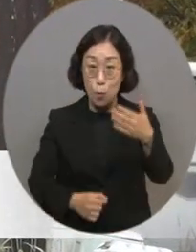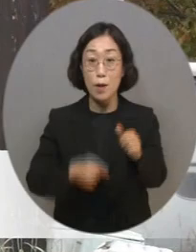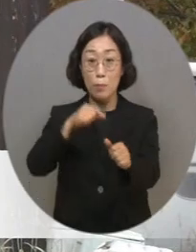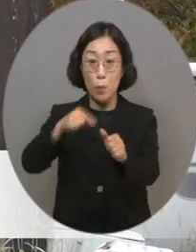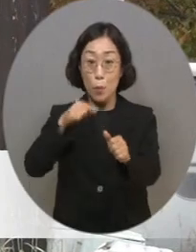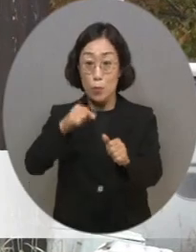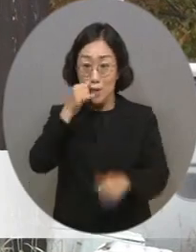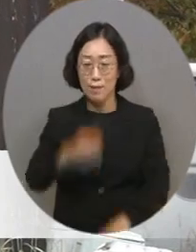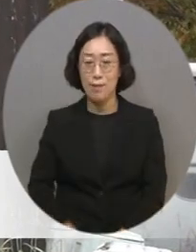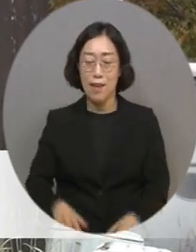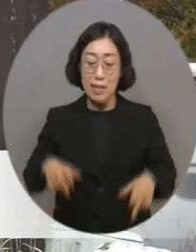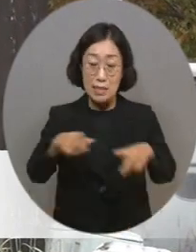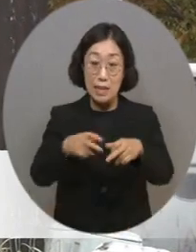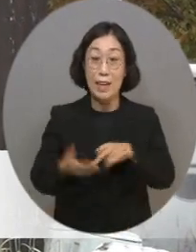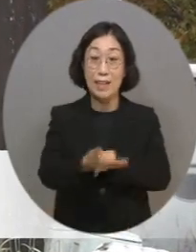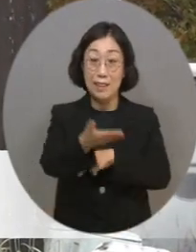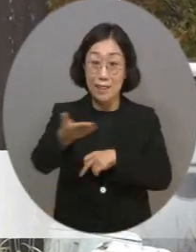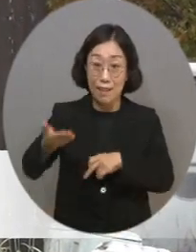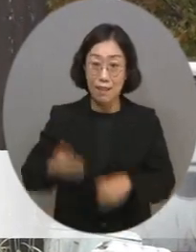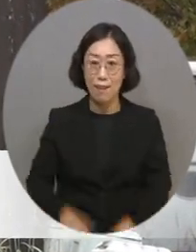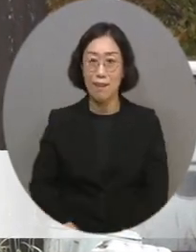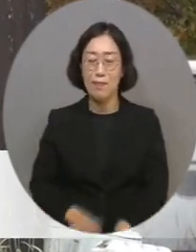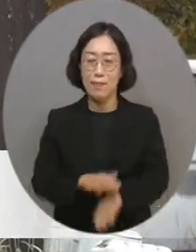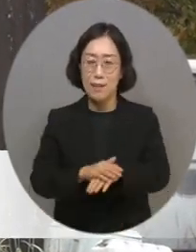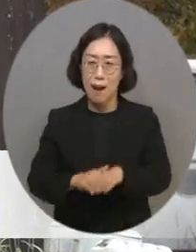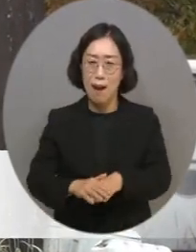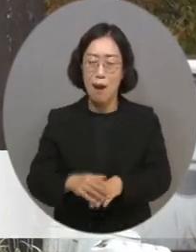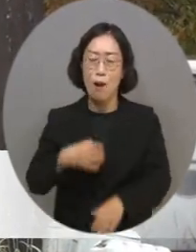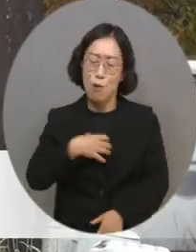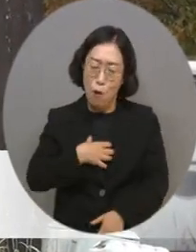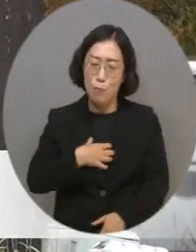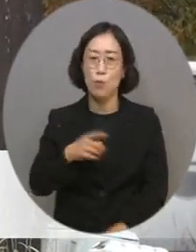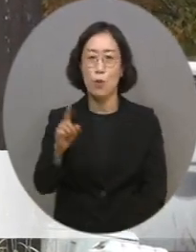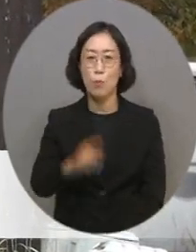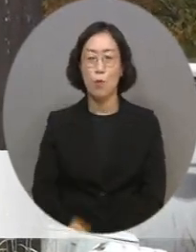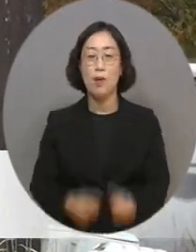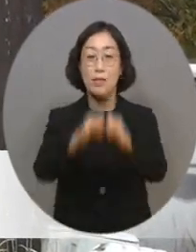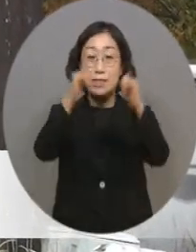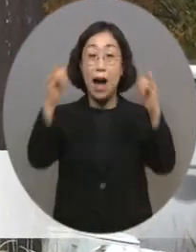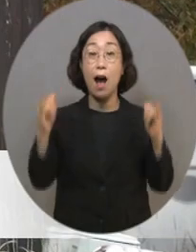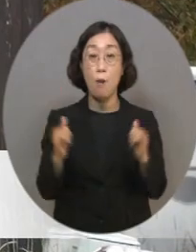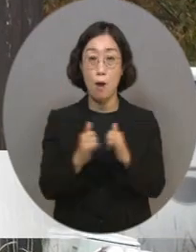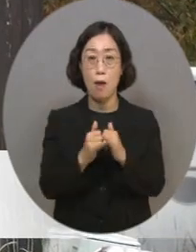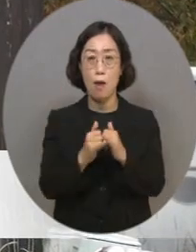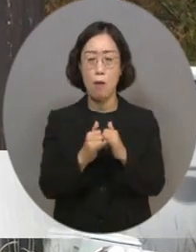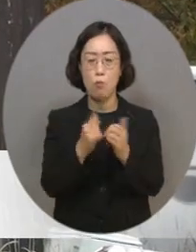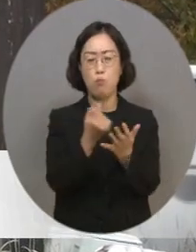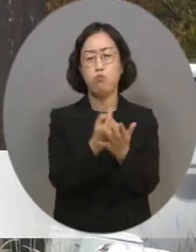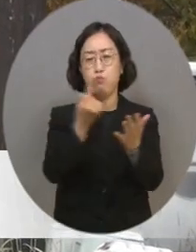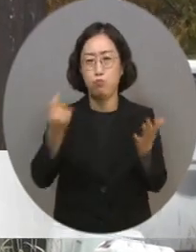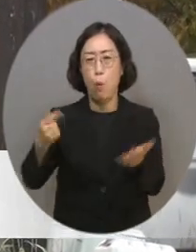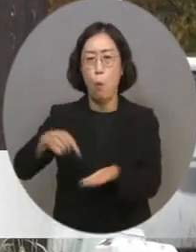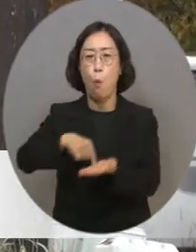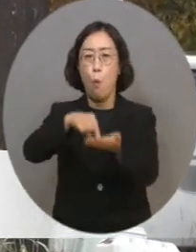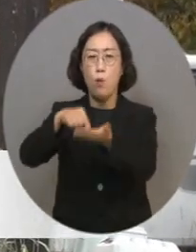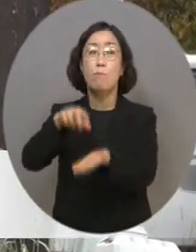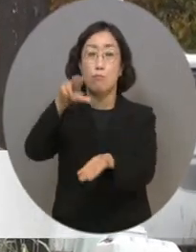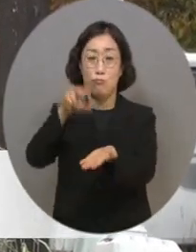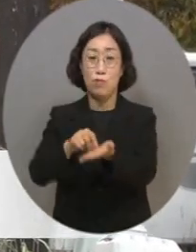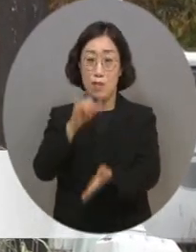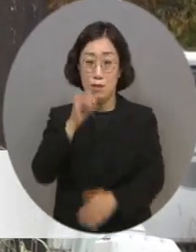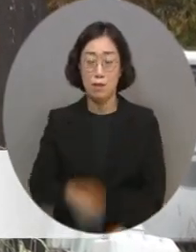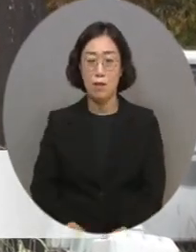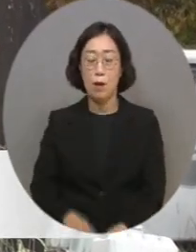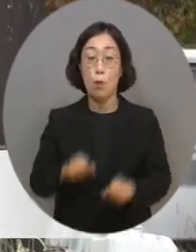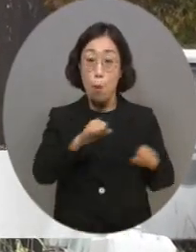있는데요. 장애인들을 대상으로 했을 때 장애인들이 가장 이제 우려가 되는 부분이 사회와 고립되는 거가 이제 가장 문제가 있는데, 이제